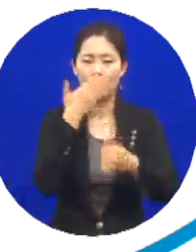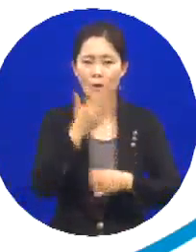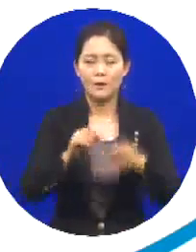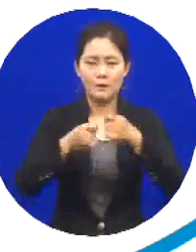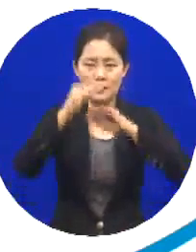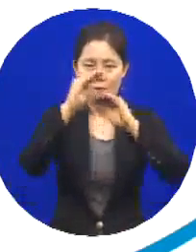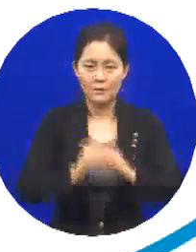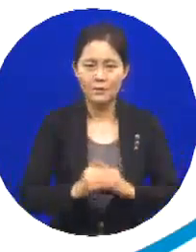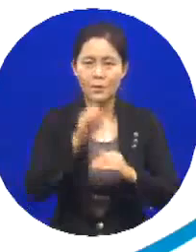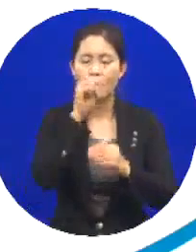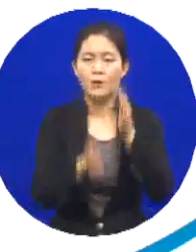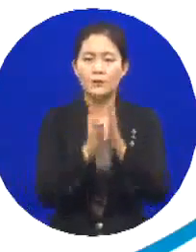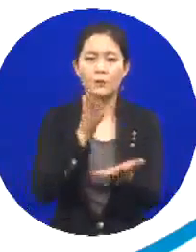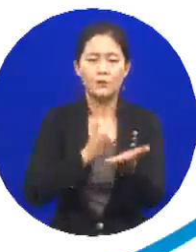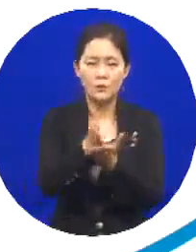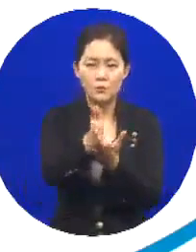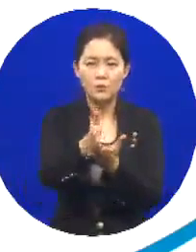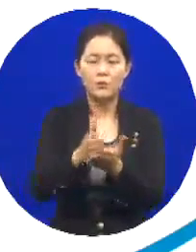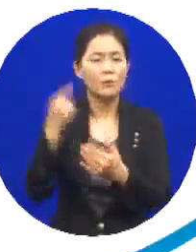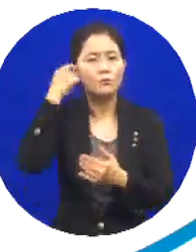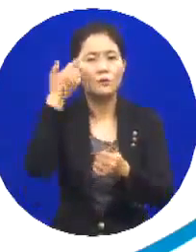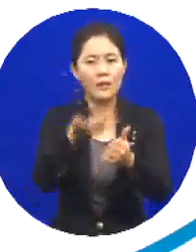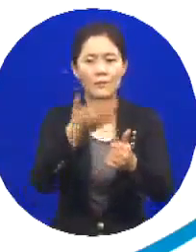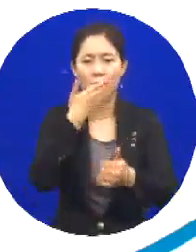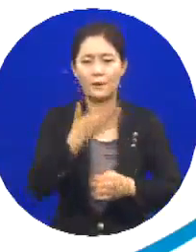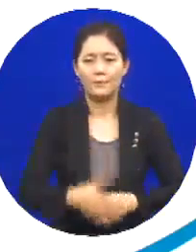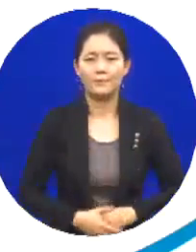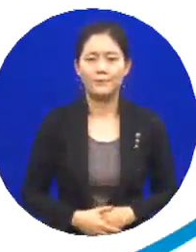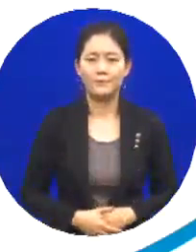지원해드립니다. 자세한 내용은 용인시 투자유치과로 문의하세요.